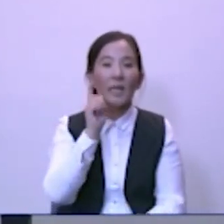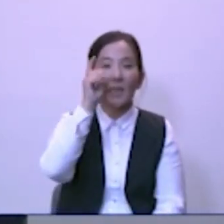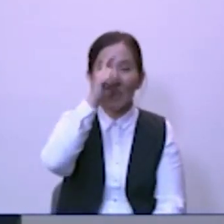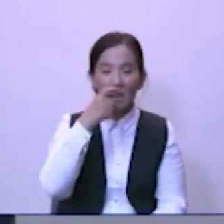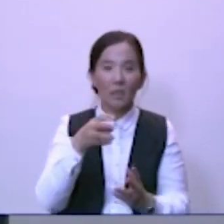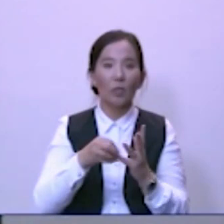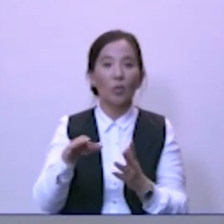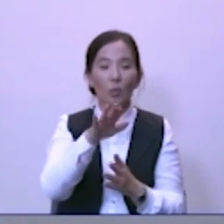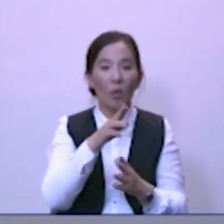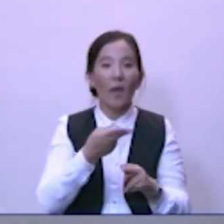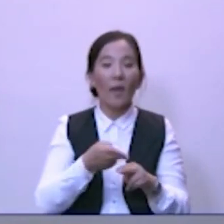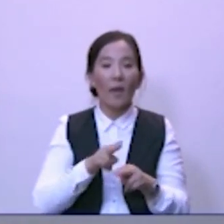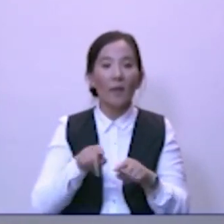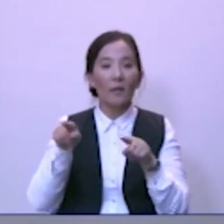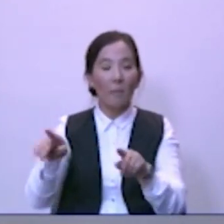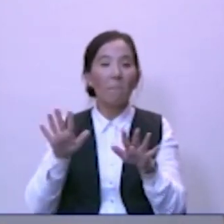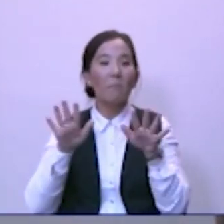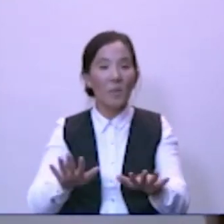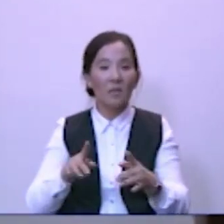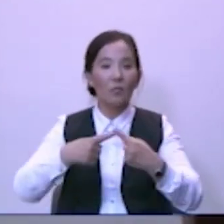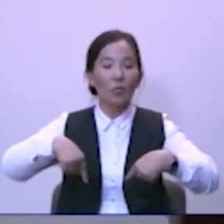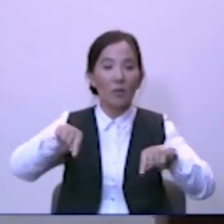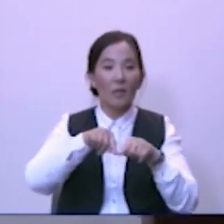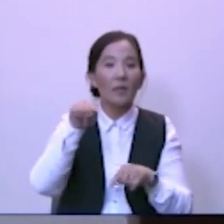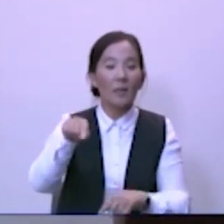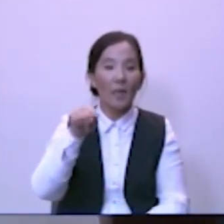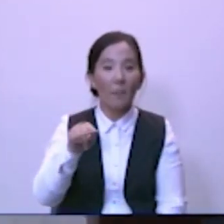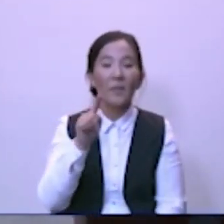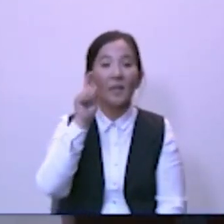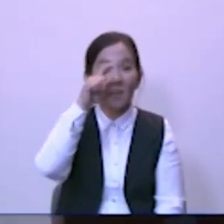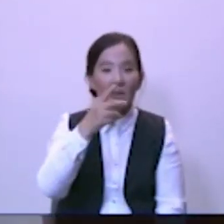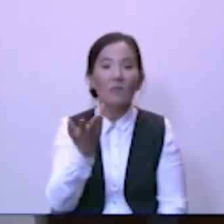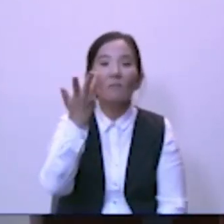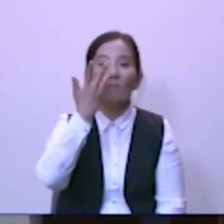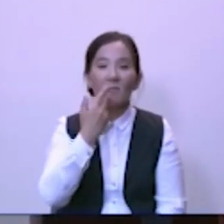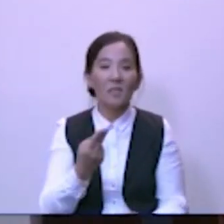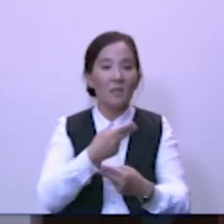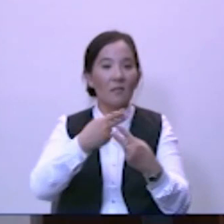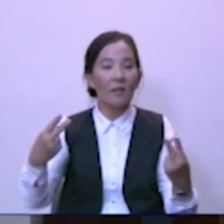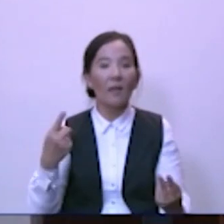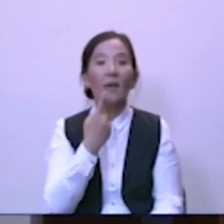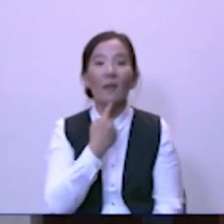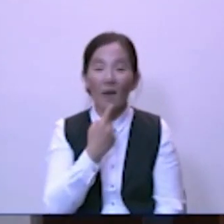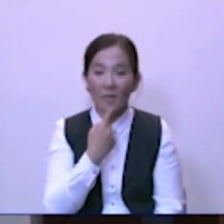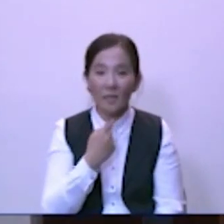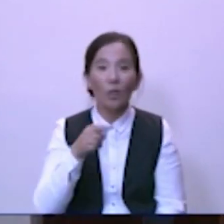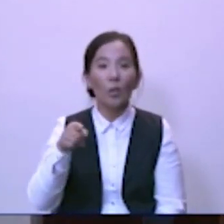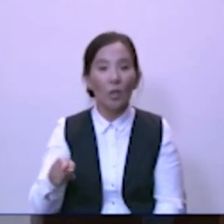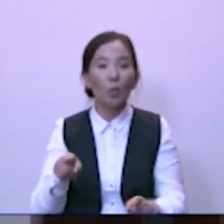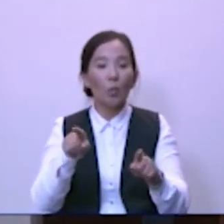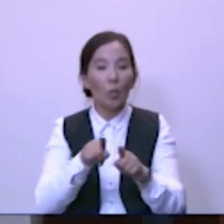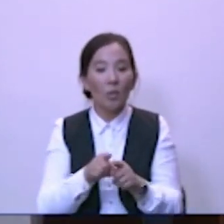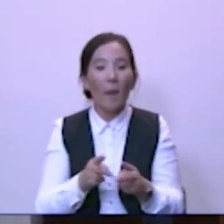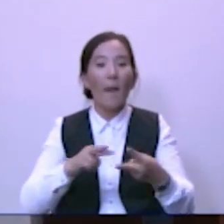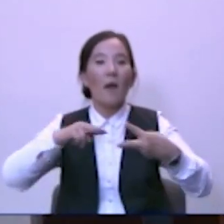в кислой среде лакмус у нас становится красным метил оранж у нас тоже меняет от оранжевой